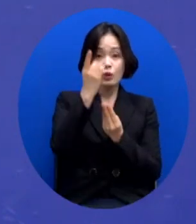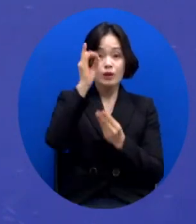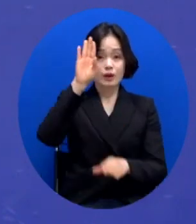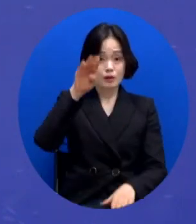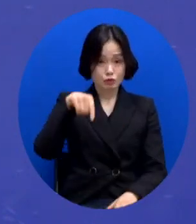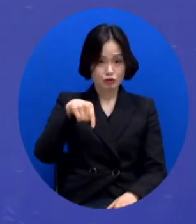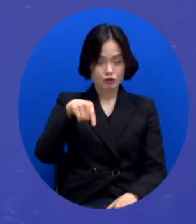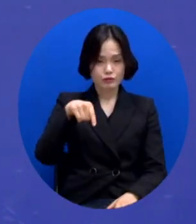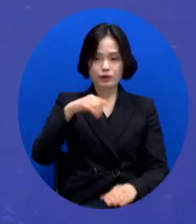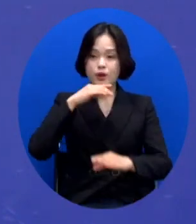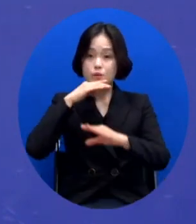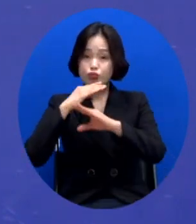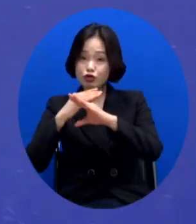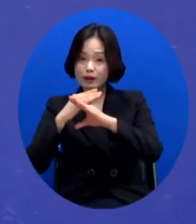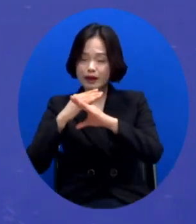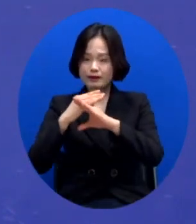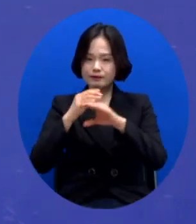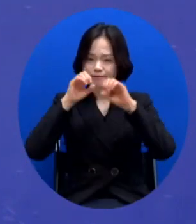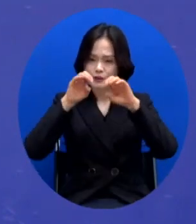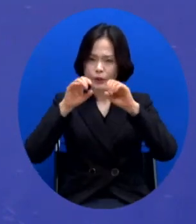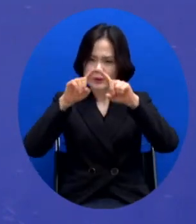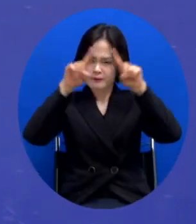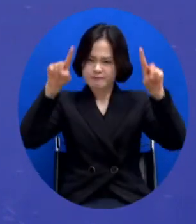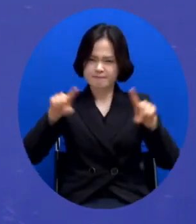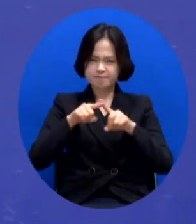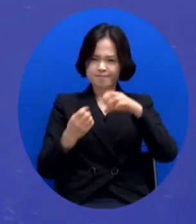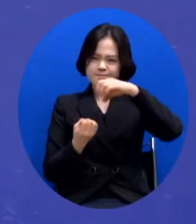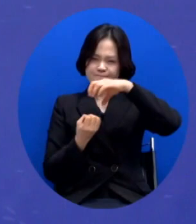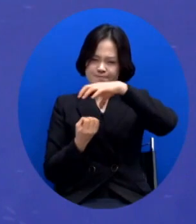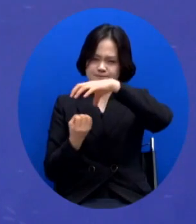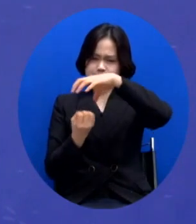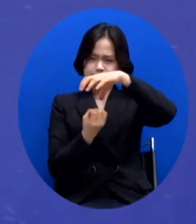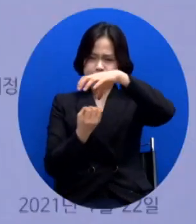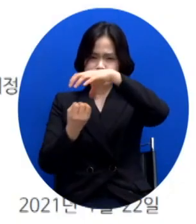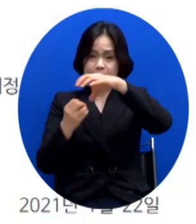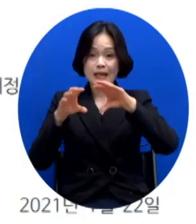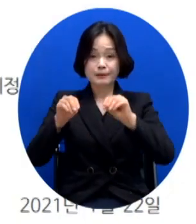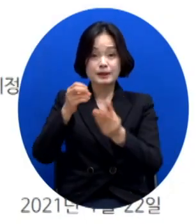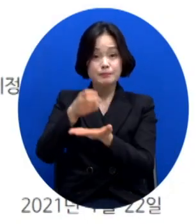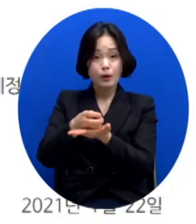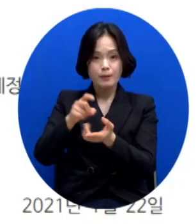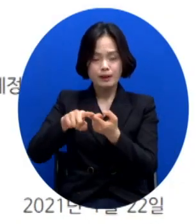에 적용 범위와 관련해 해석 지침을 마련하겠다고 밝혔습니다